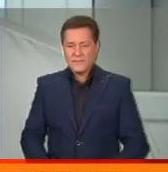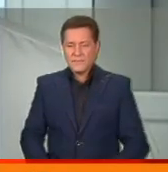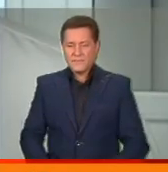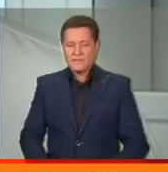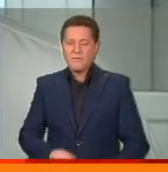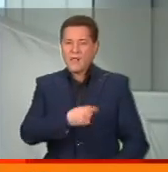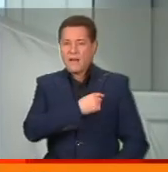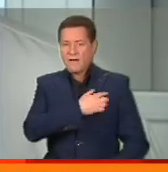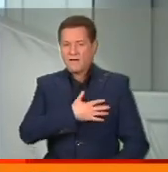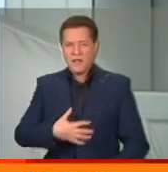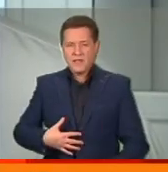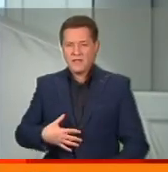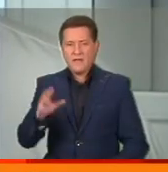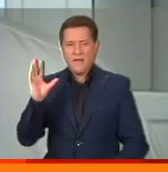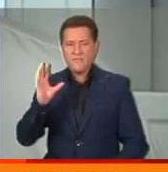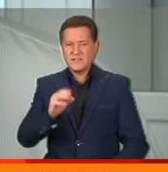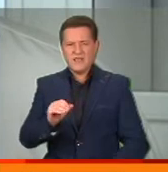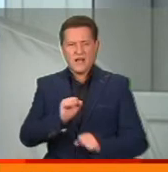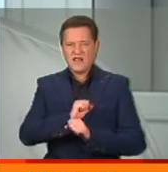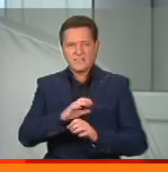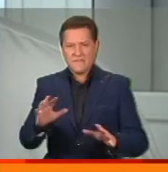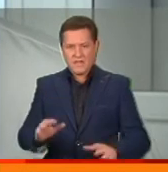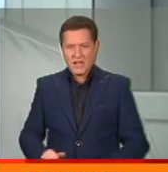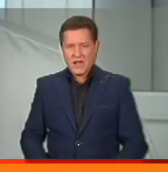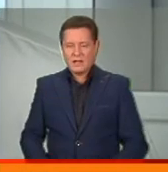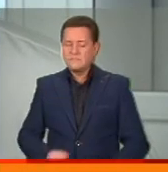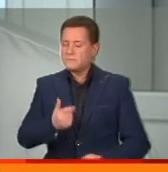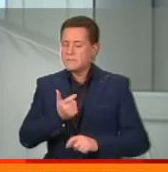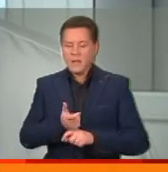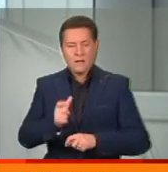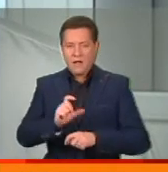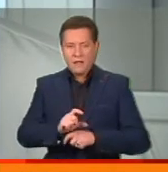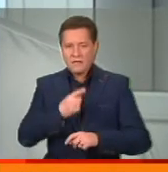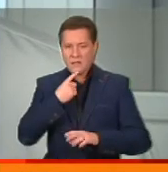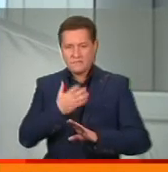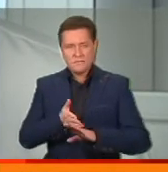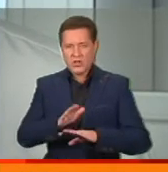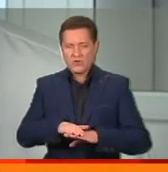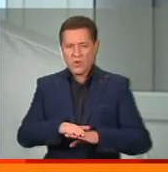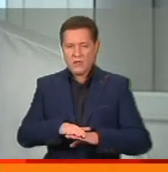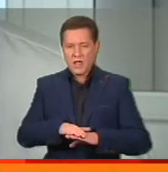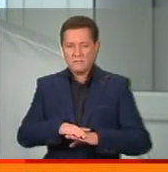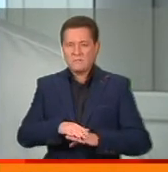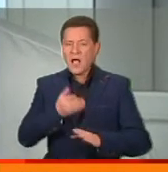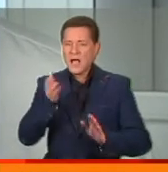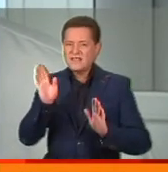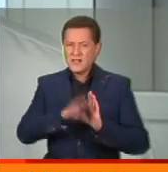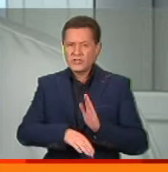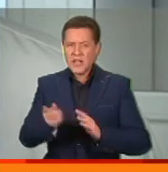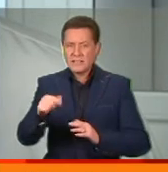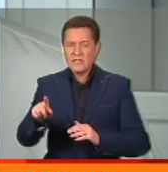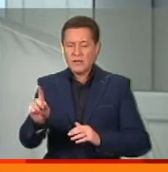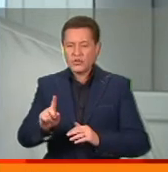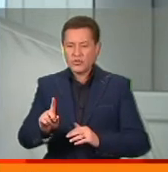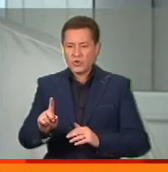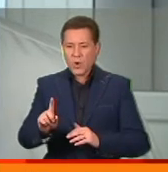Ранення всі мінозривні, крайне тяжкі. Осложняється тим, що